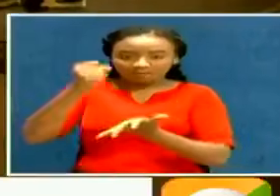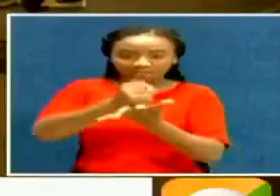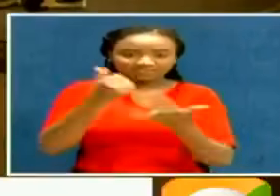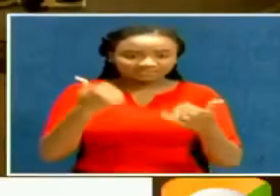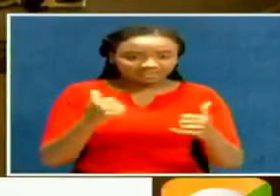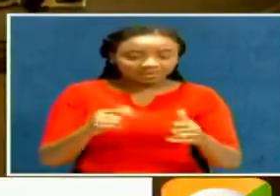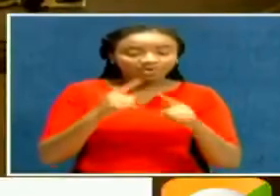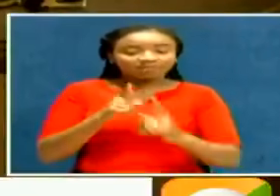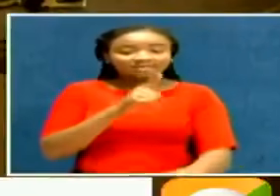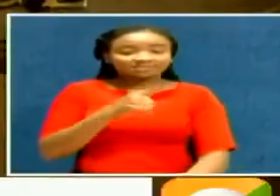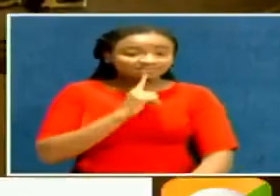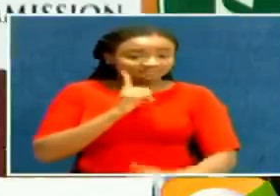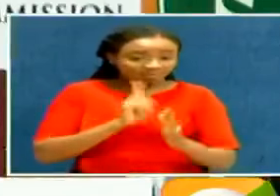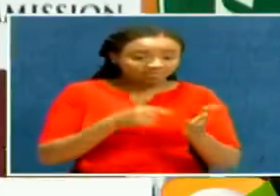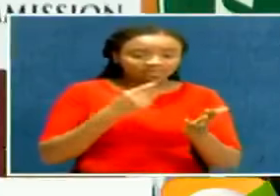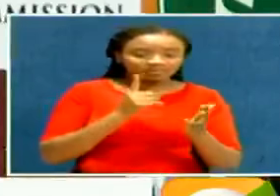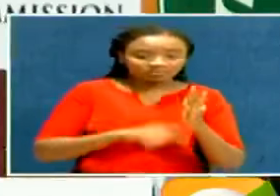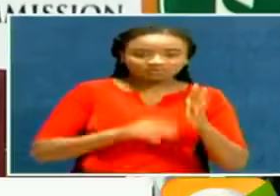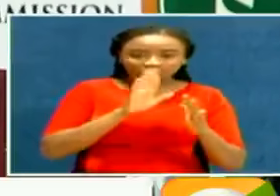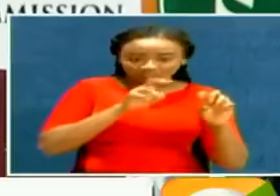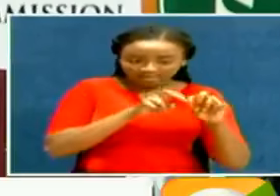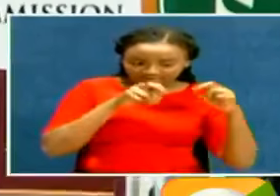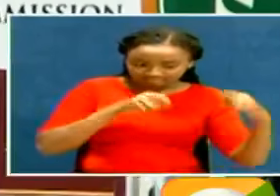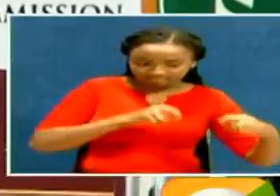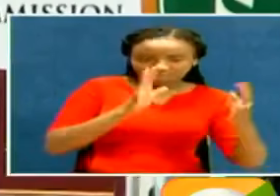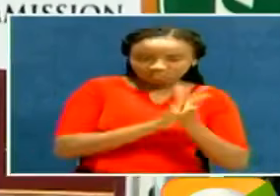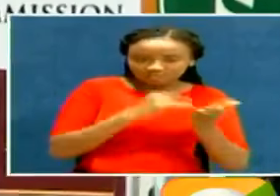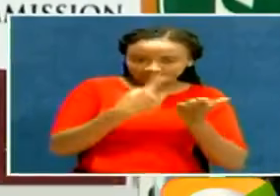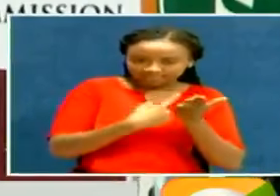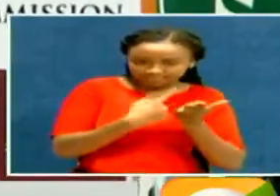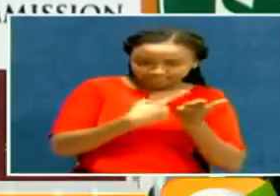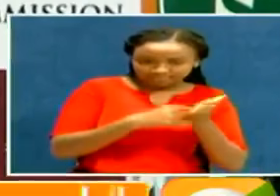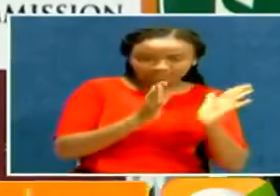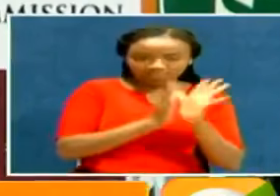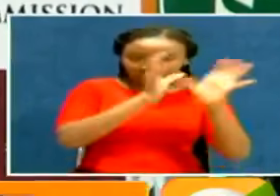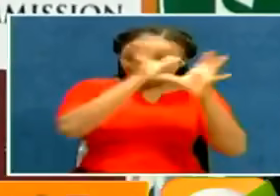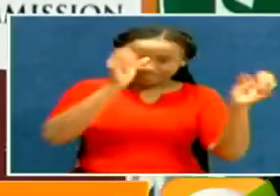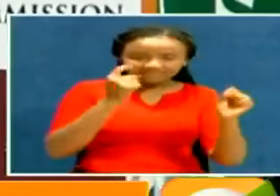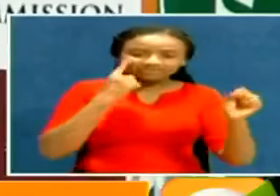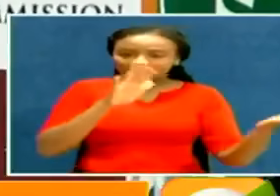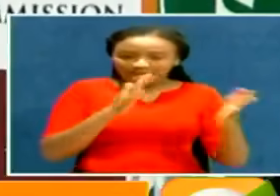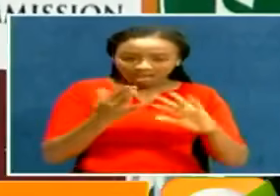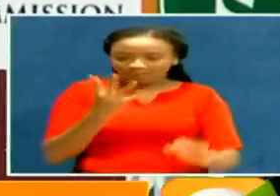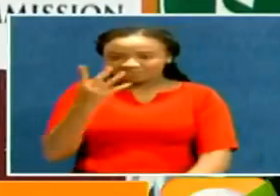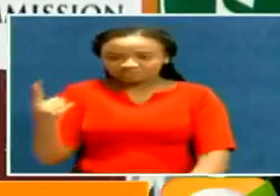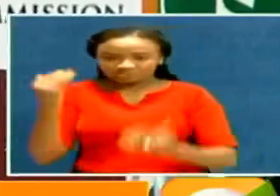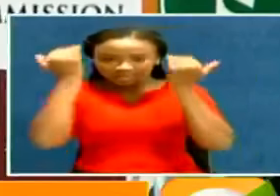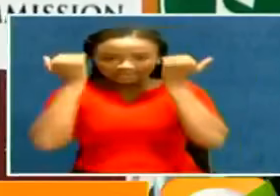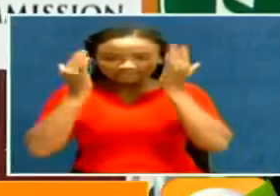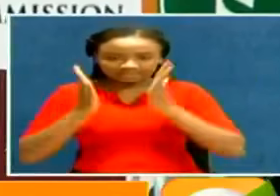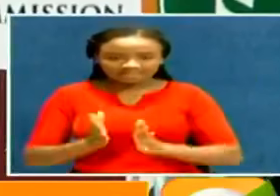rais atakapoteuliwa. So we must discuss this issue of 41 with the